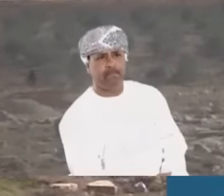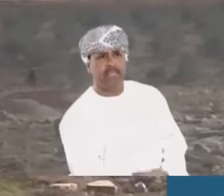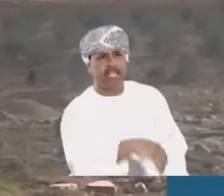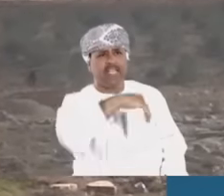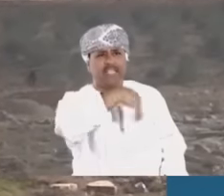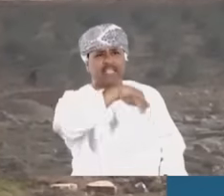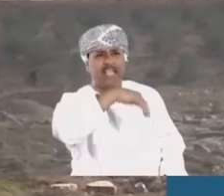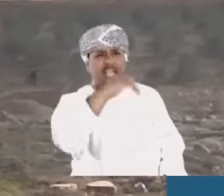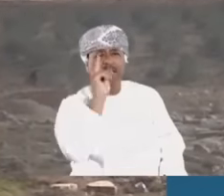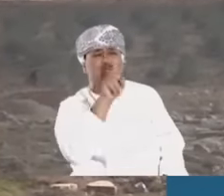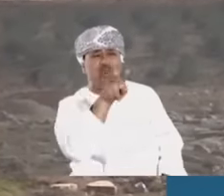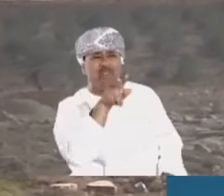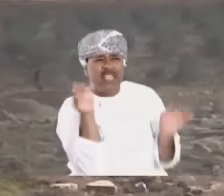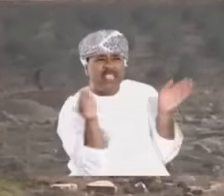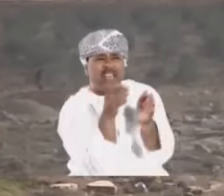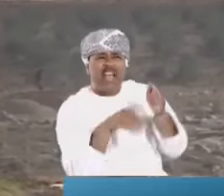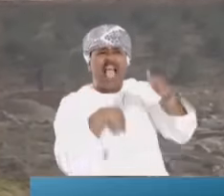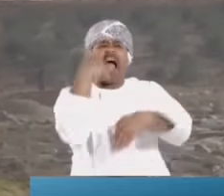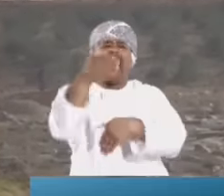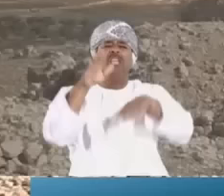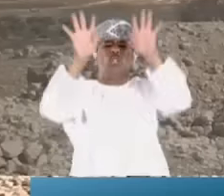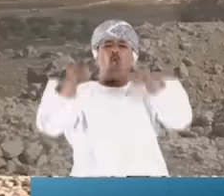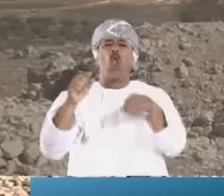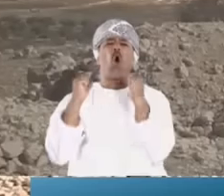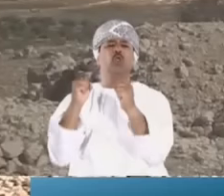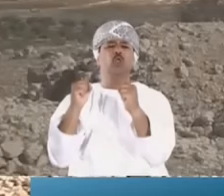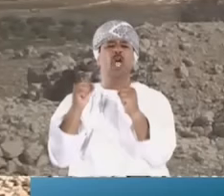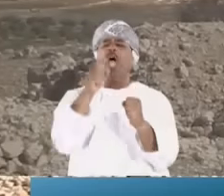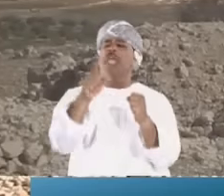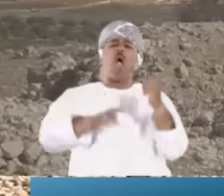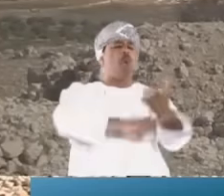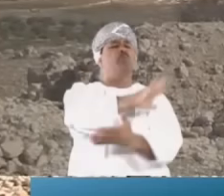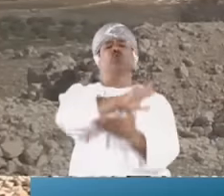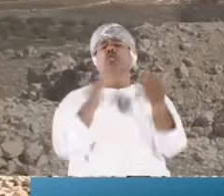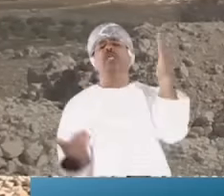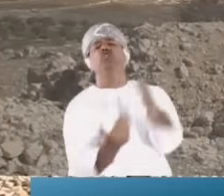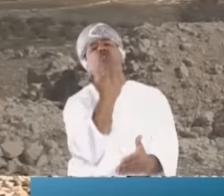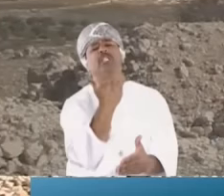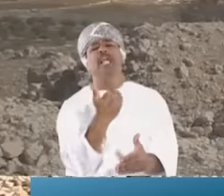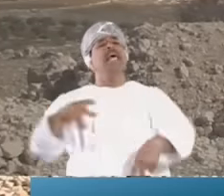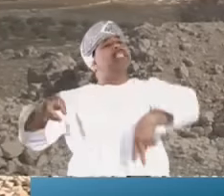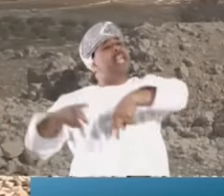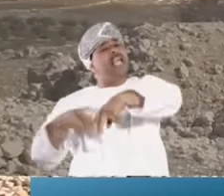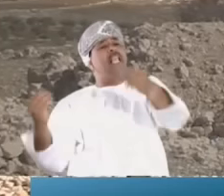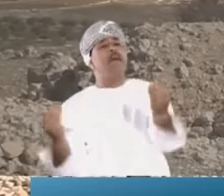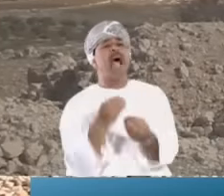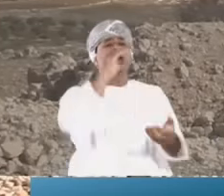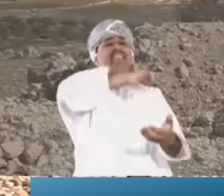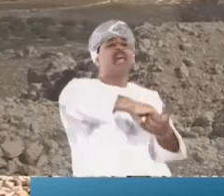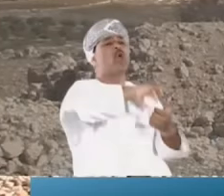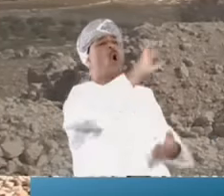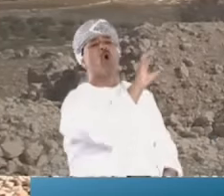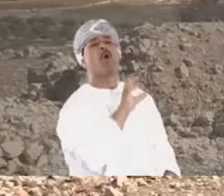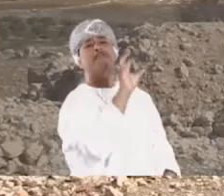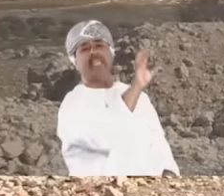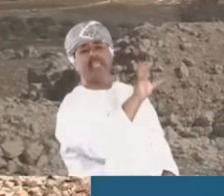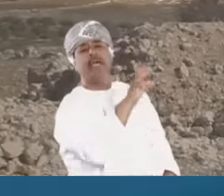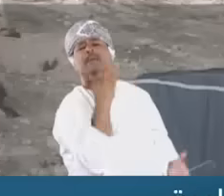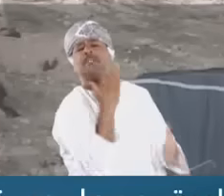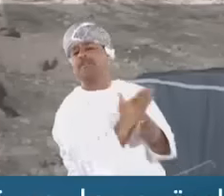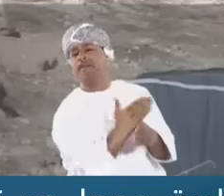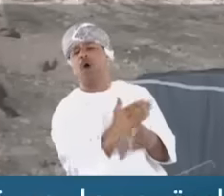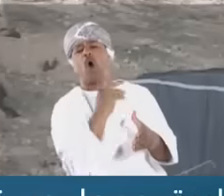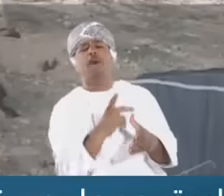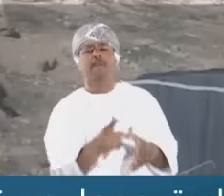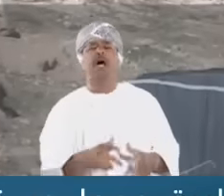طريق ريفي ضيق خارج القدس تحول إلى قضية جديدة بين إسرائيل والاتحاد الأوروبي، ما